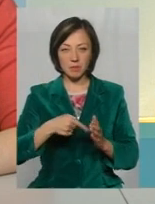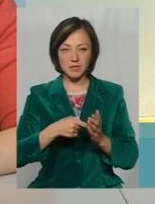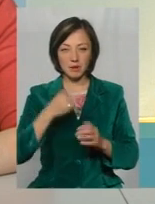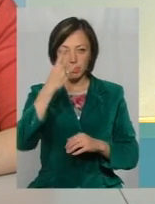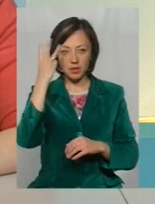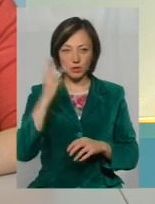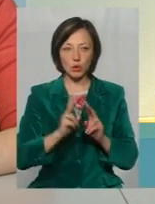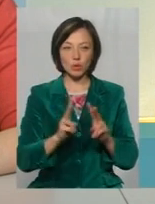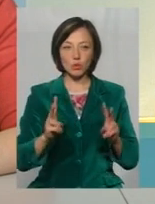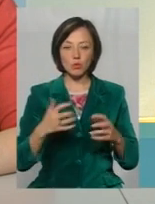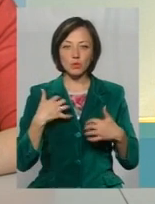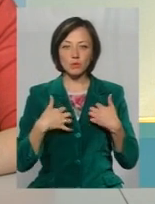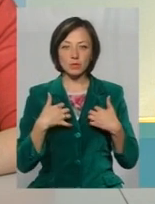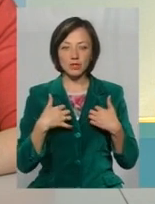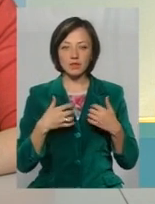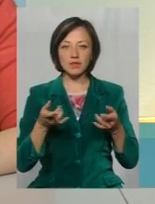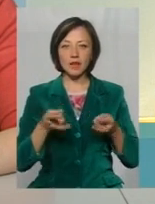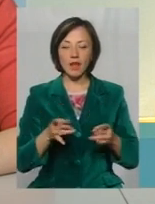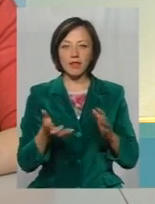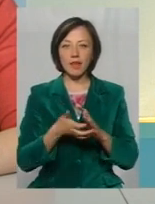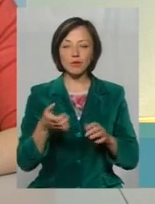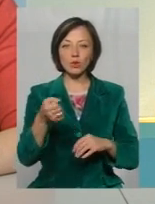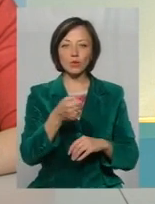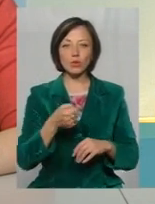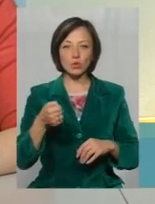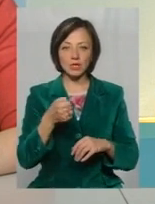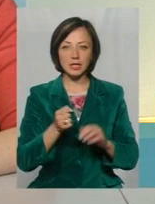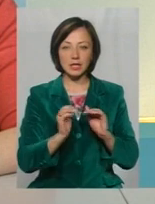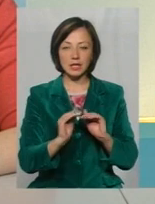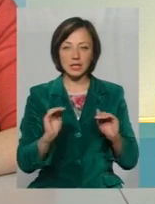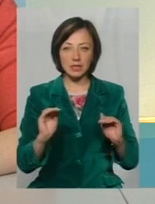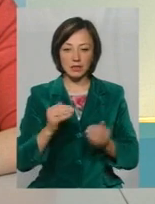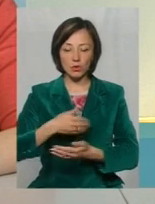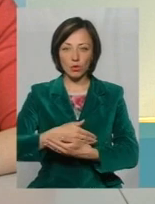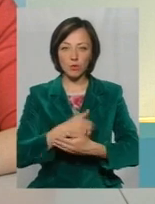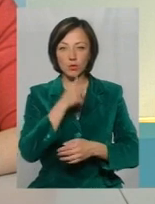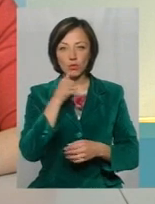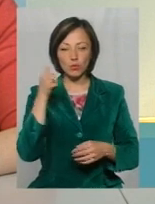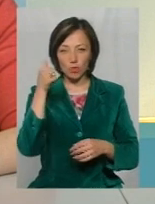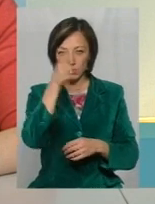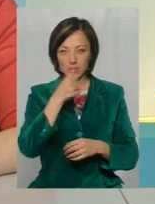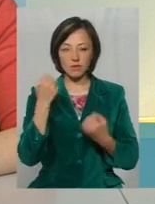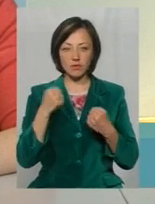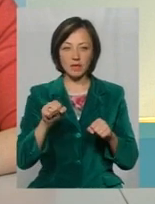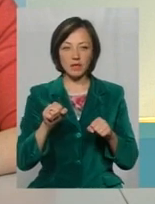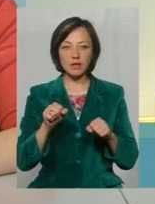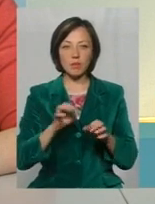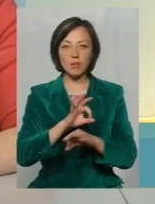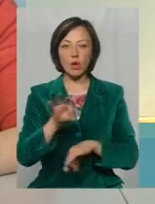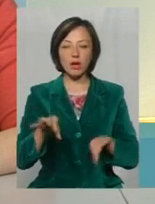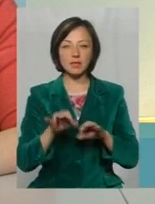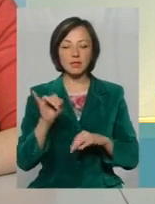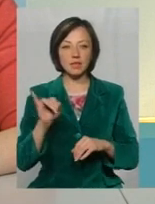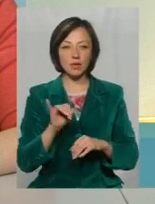для тих, хто поспішив на цей світ, для недоношених діток. Ми минулого року теж виграли там проект